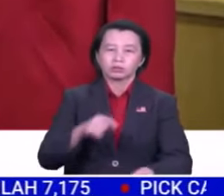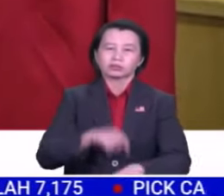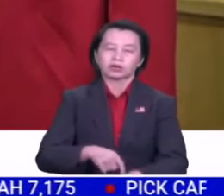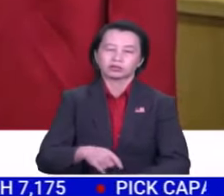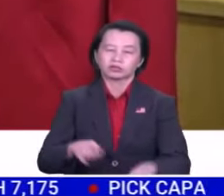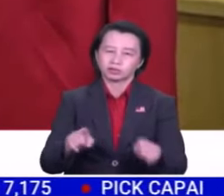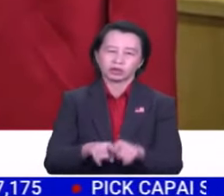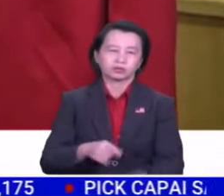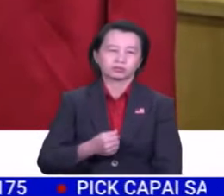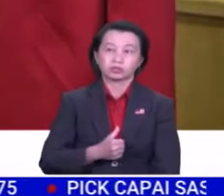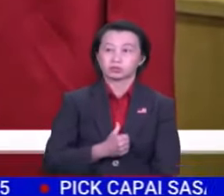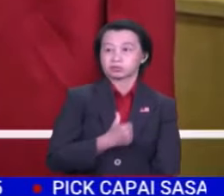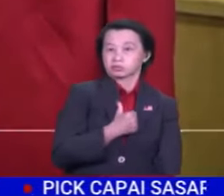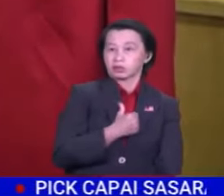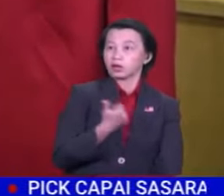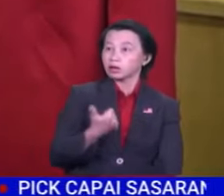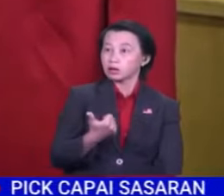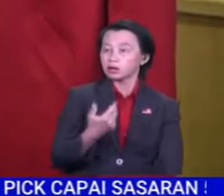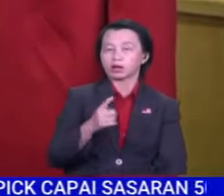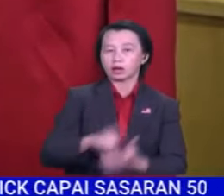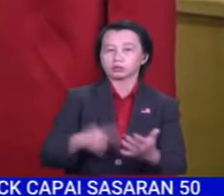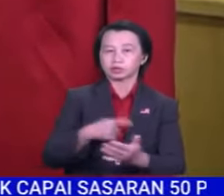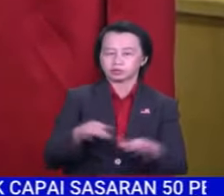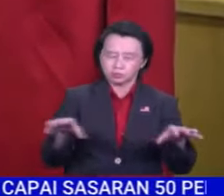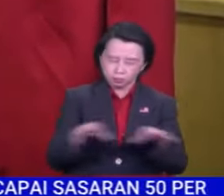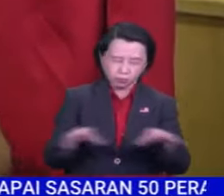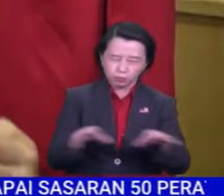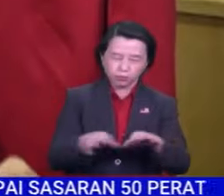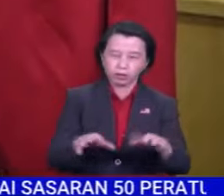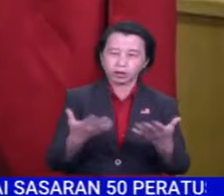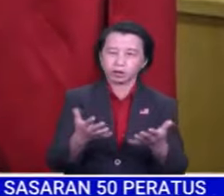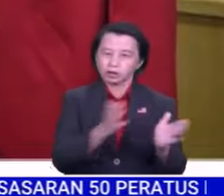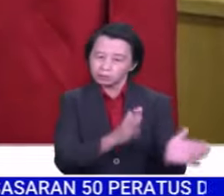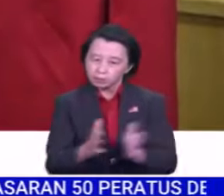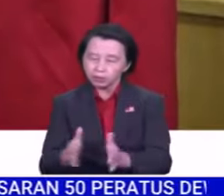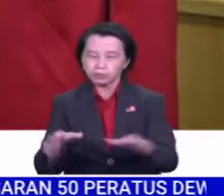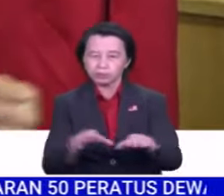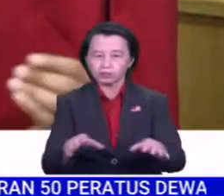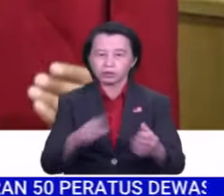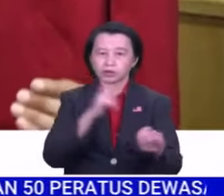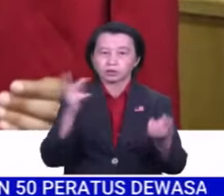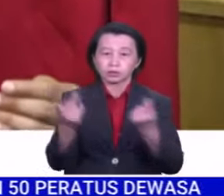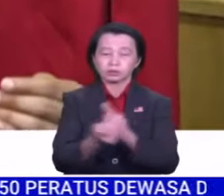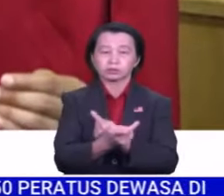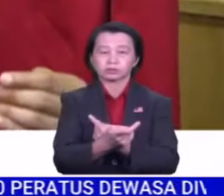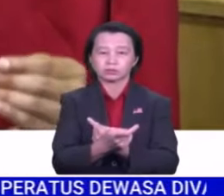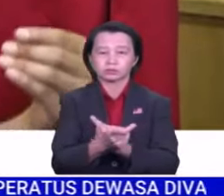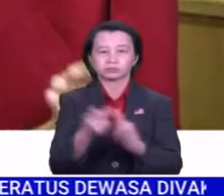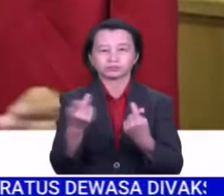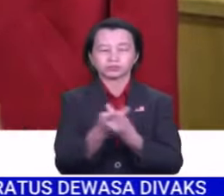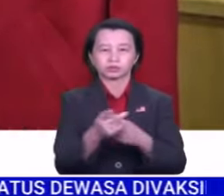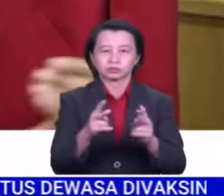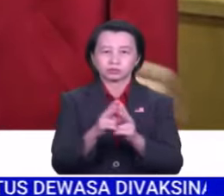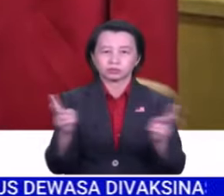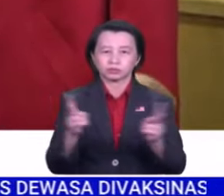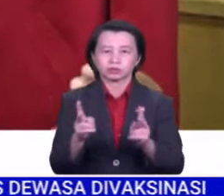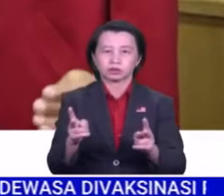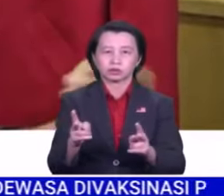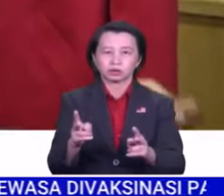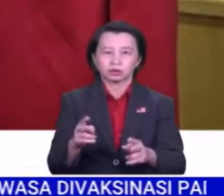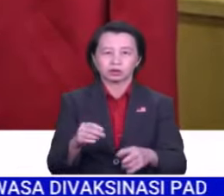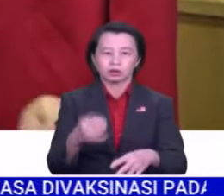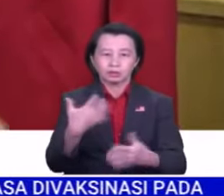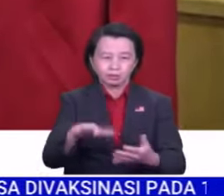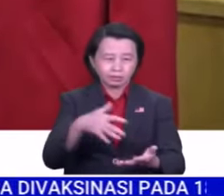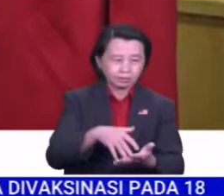kami bangga sebab apa yang kami dah buat selama ini dalam keadaan yang agak serba